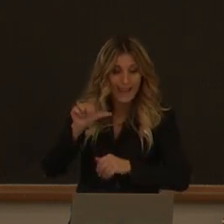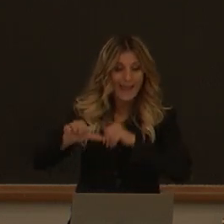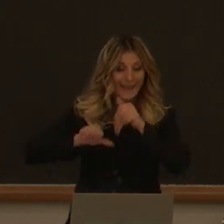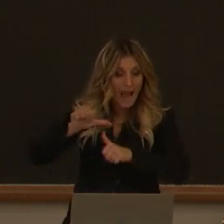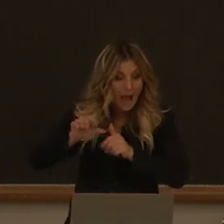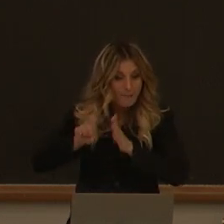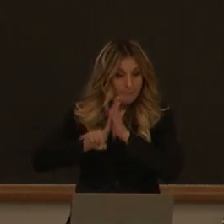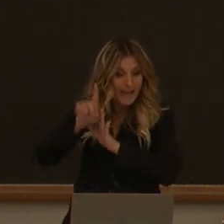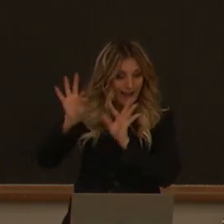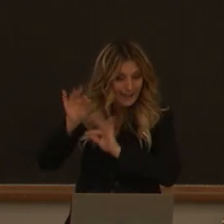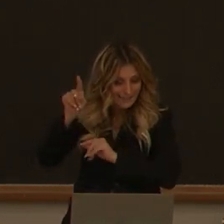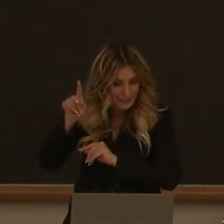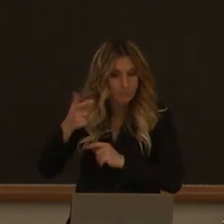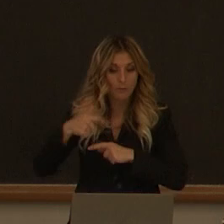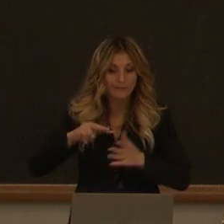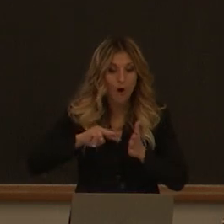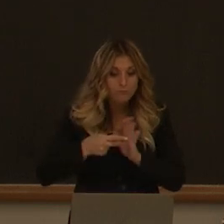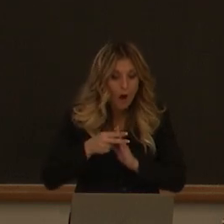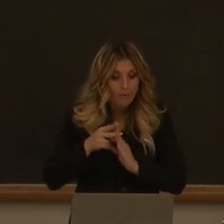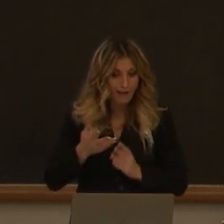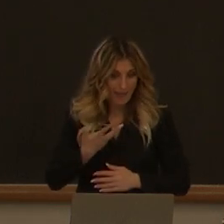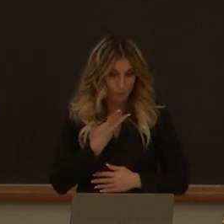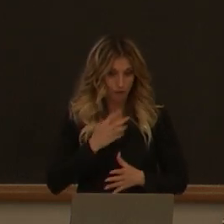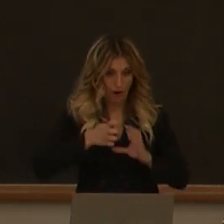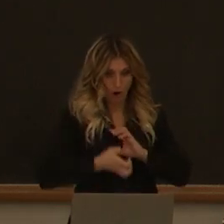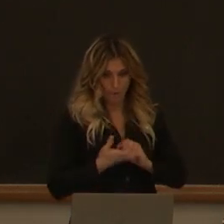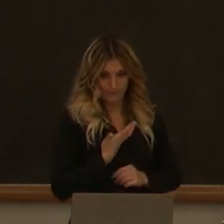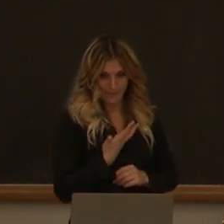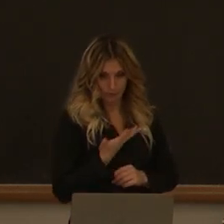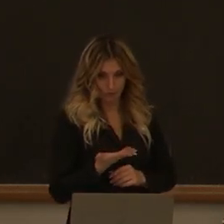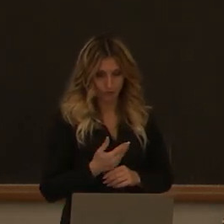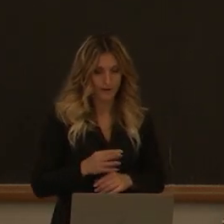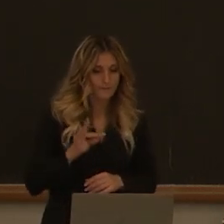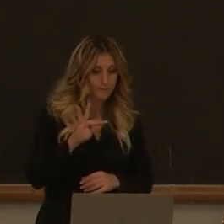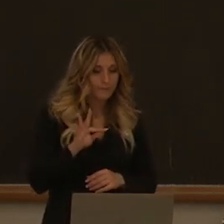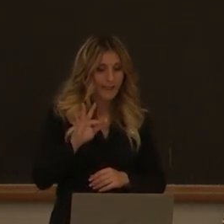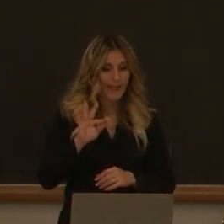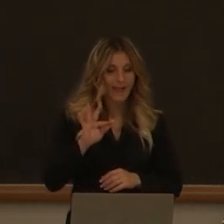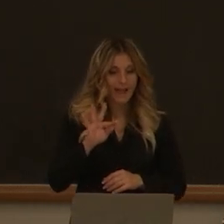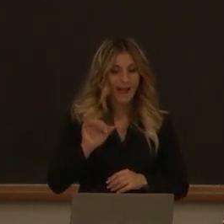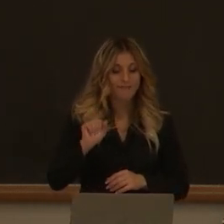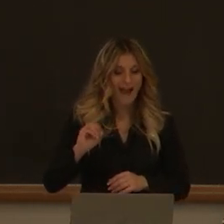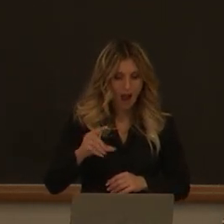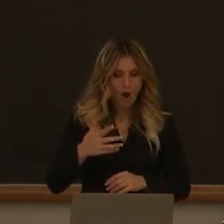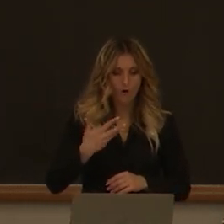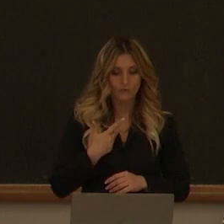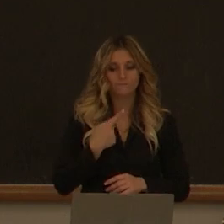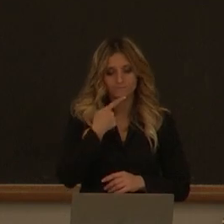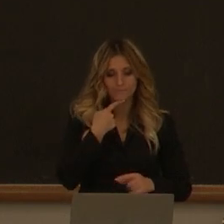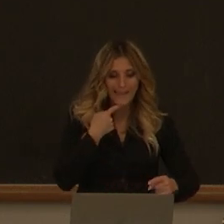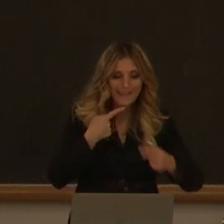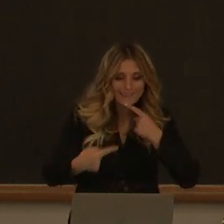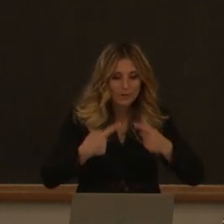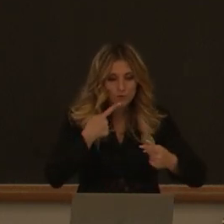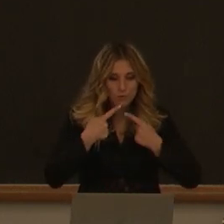climatici, perché siamo di fronte a problemi complessi. Di fatto la FAO sottolinea come i cambiamenti climatici mettono in